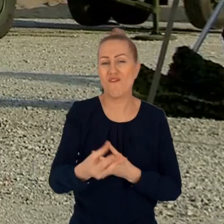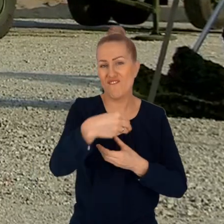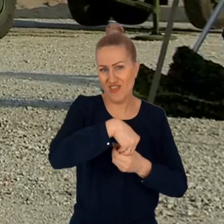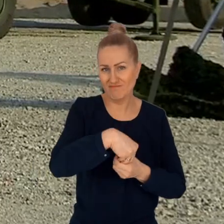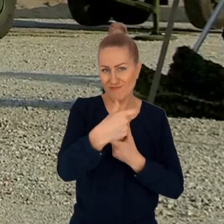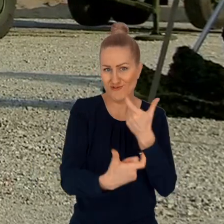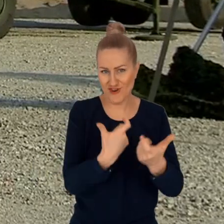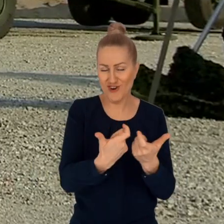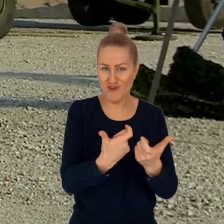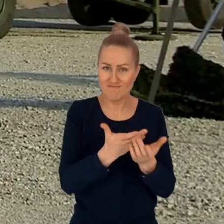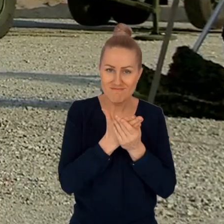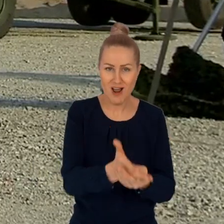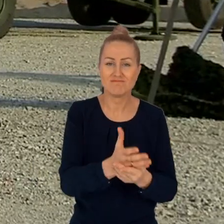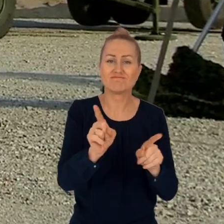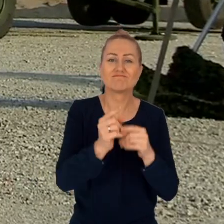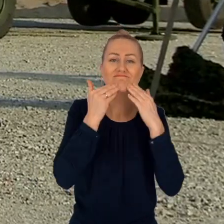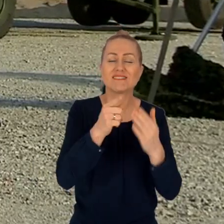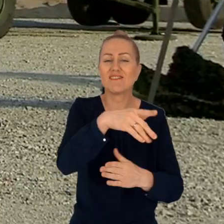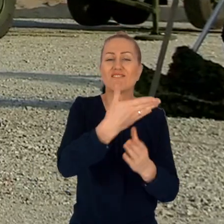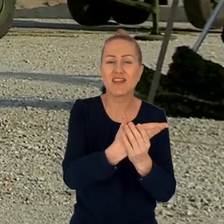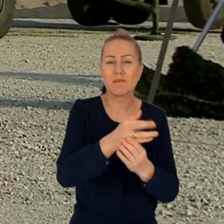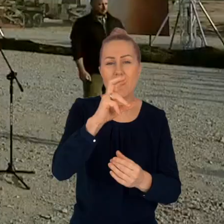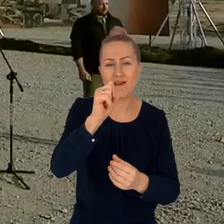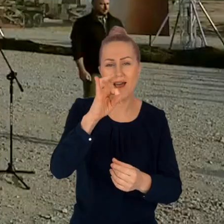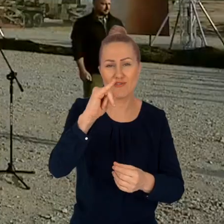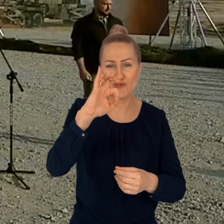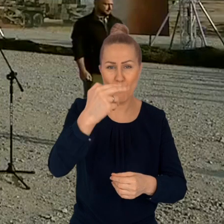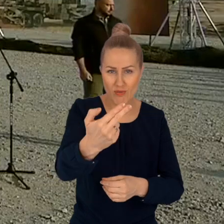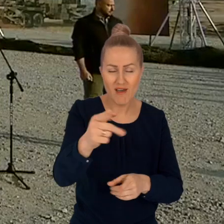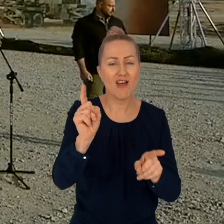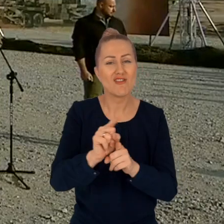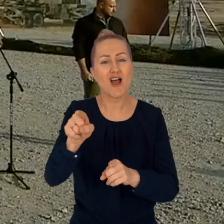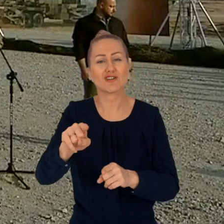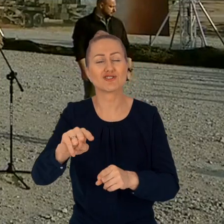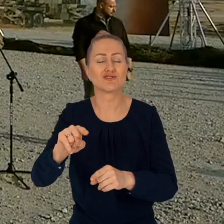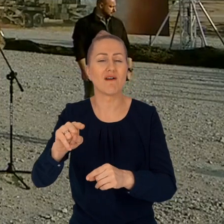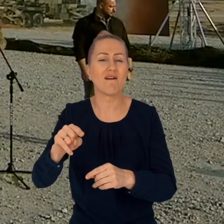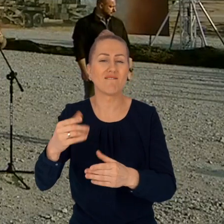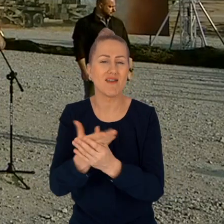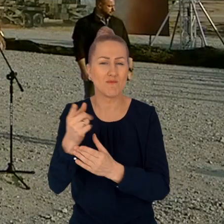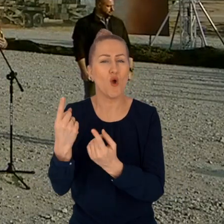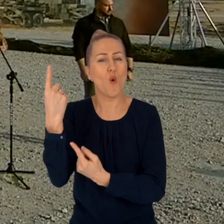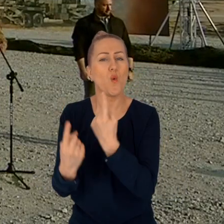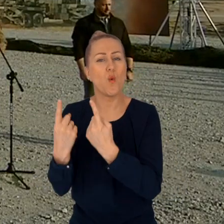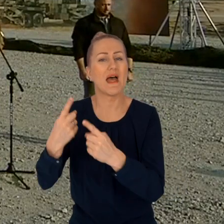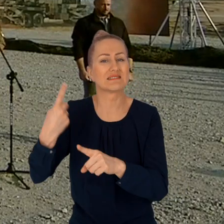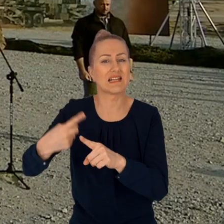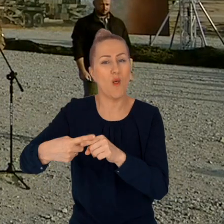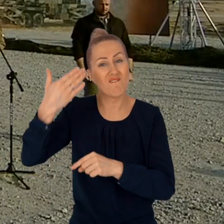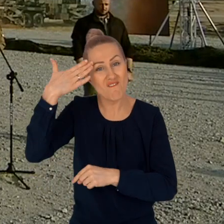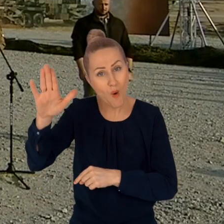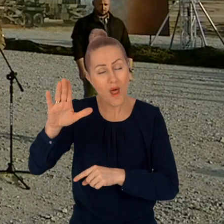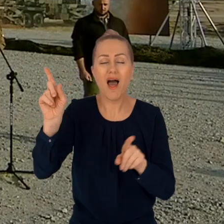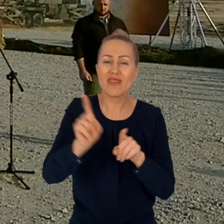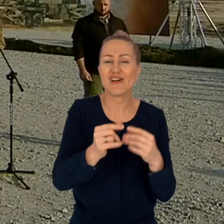systemu. Dziękuję przedstawicielom firmy Raytheon. Dziękuję przedstawicielom Huty Stalowa Wola i wszystkich innych podmiotów,